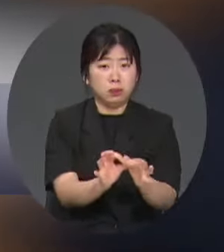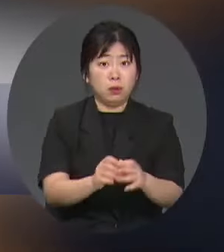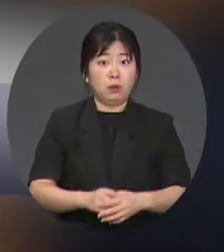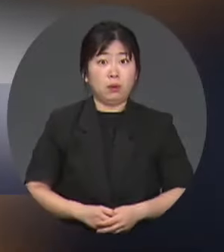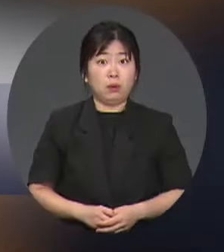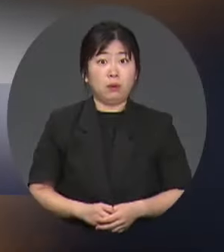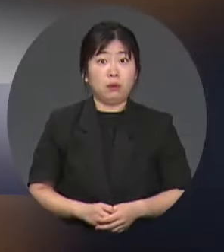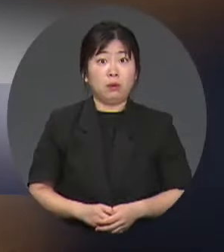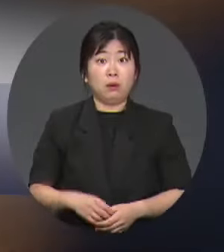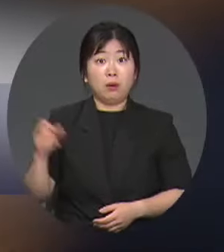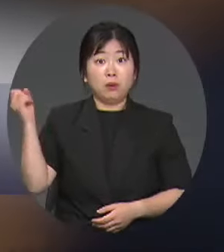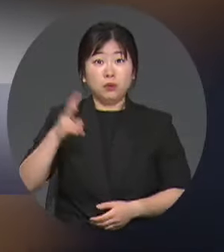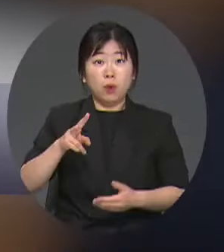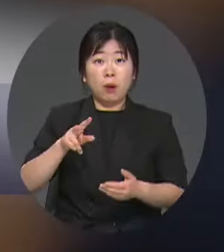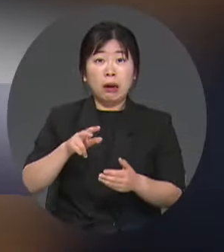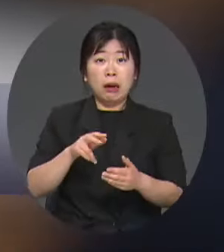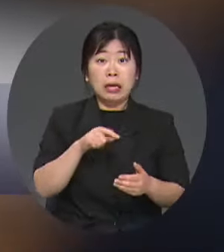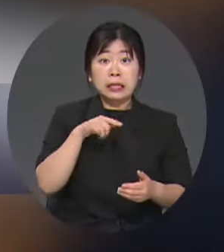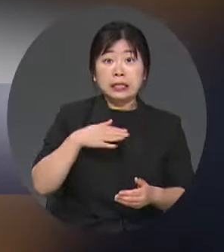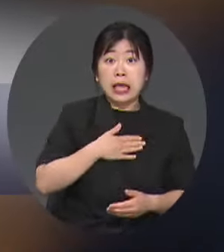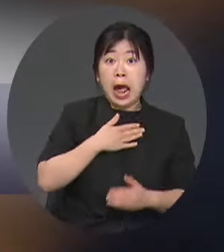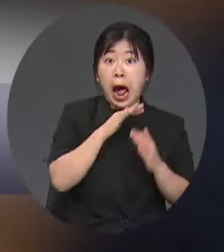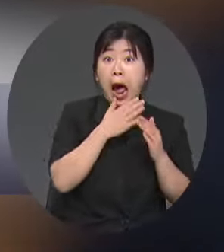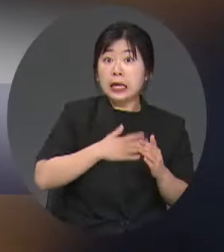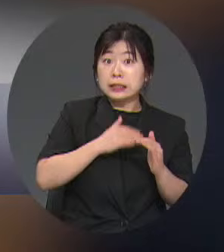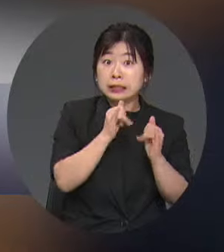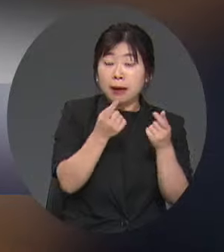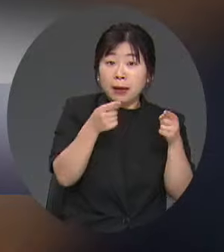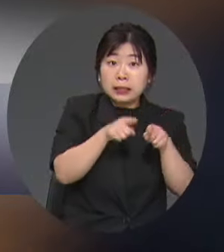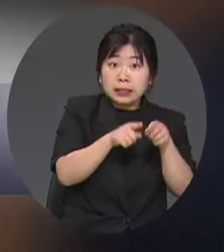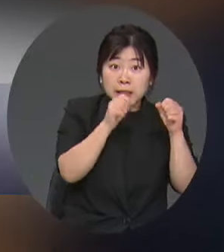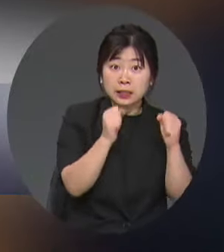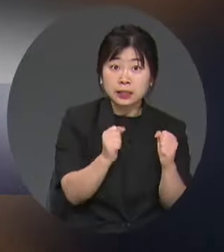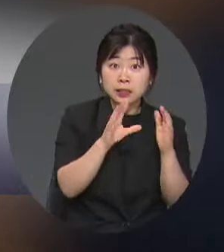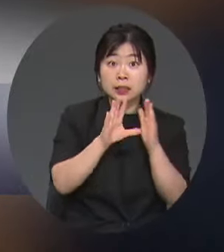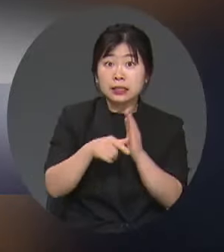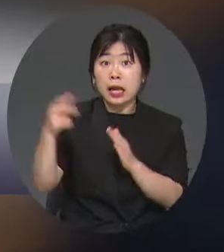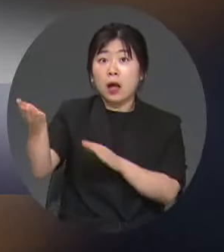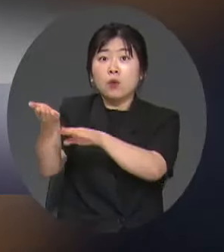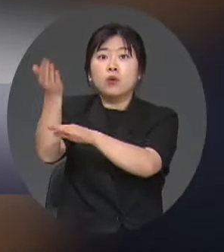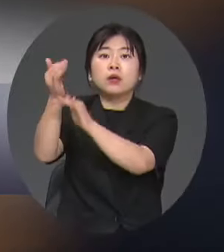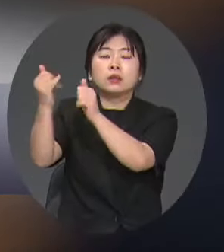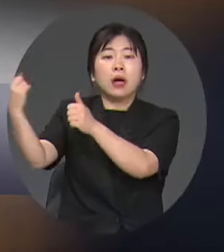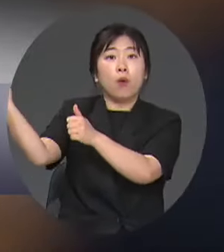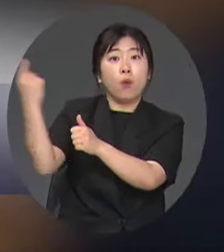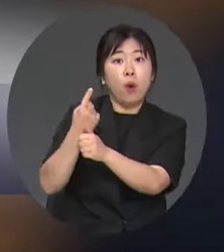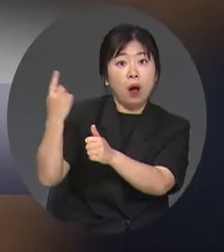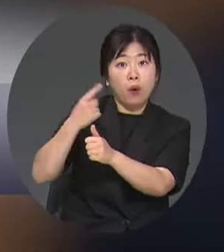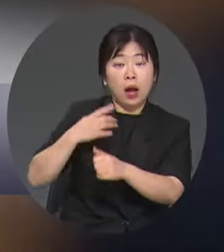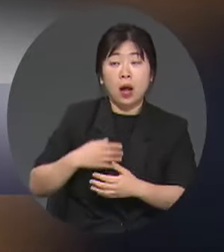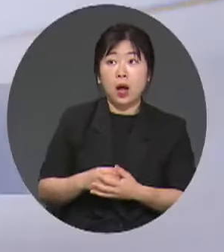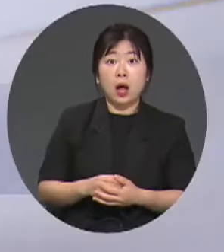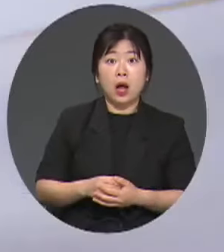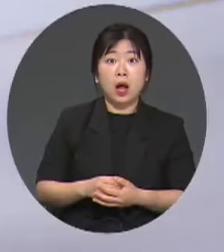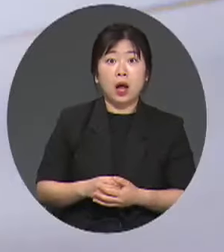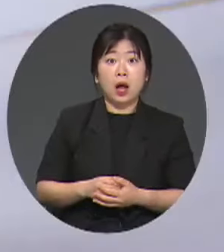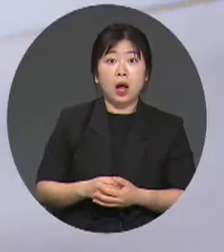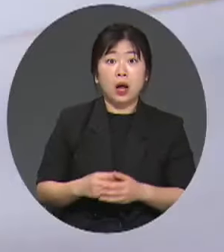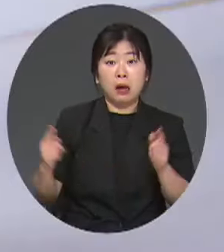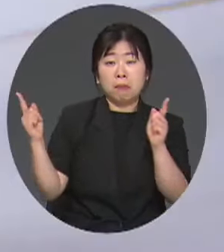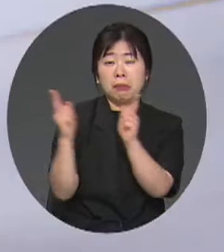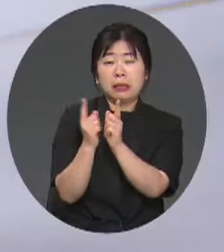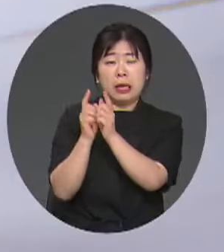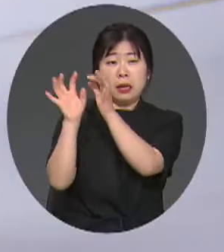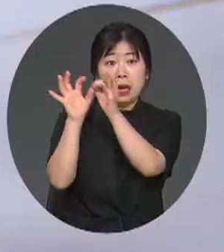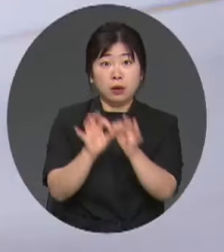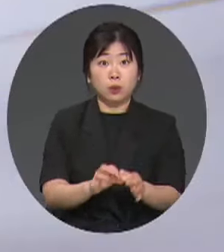이제 관리병들이랑 같이 있으니까 지금 관리관이 지금 제가 신고한 보건휴가나